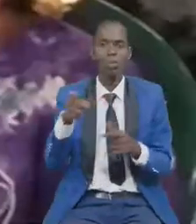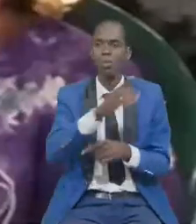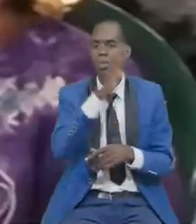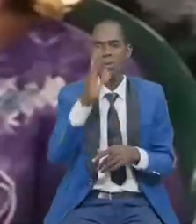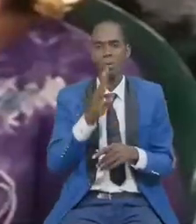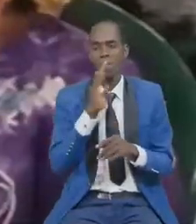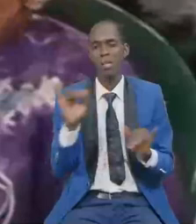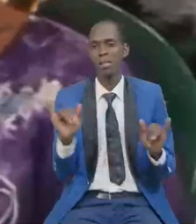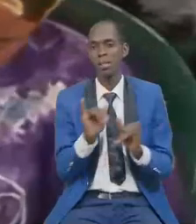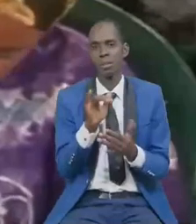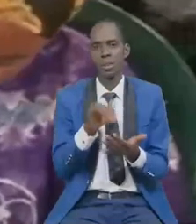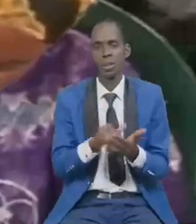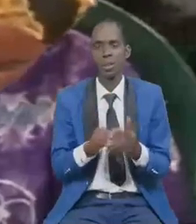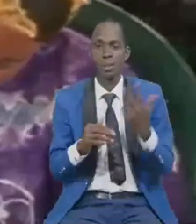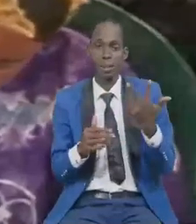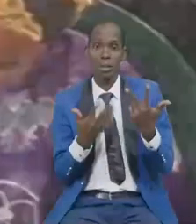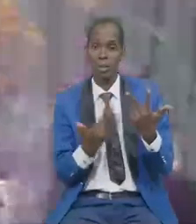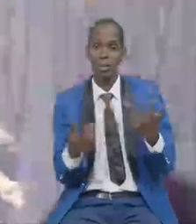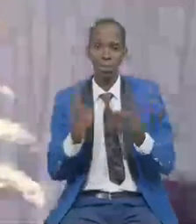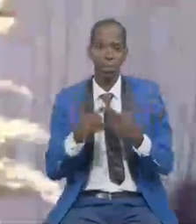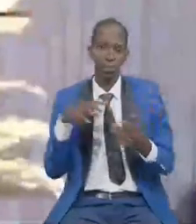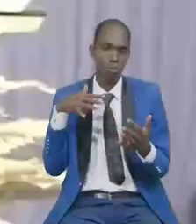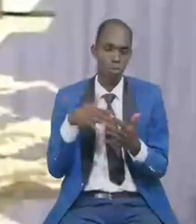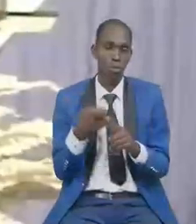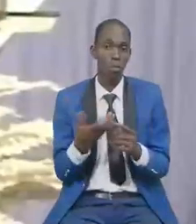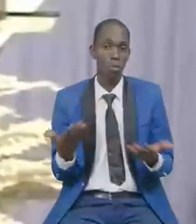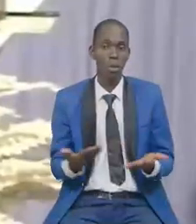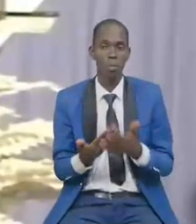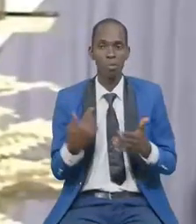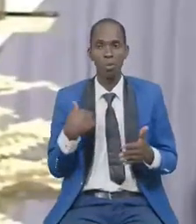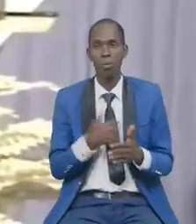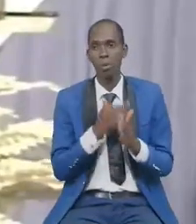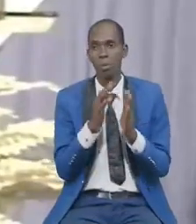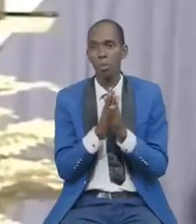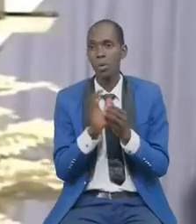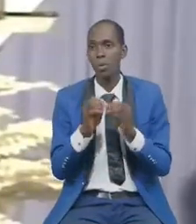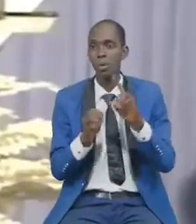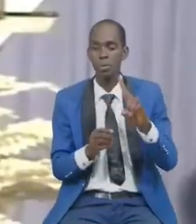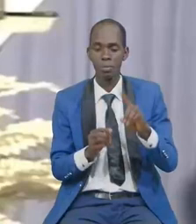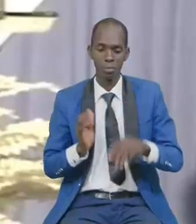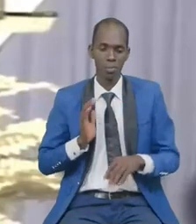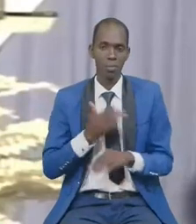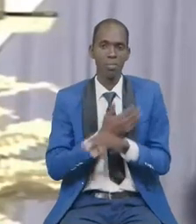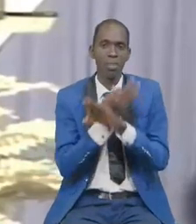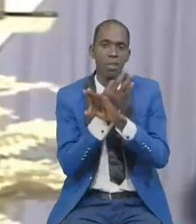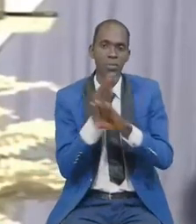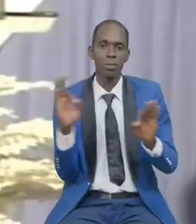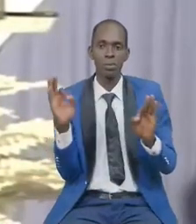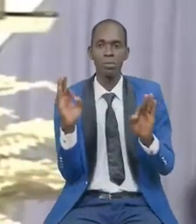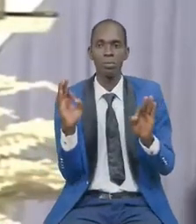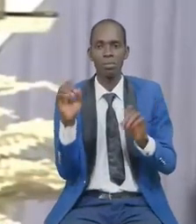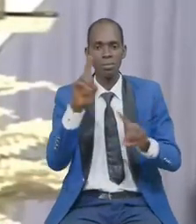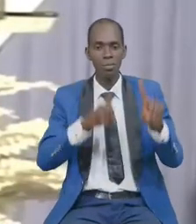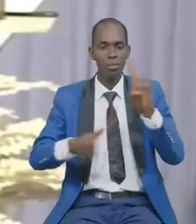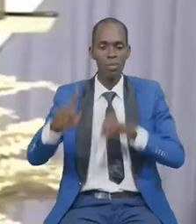à considérer avant la prière. Premièrement, notre liberté. Dis ma